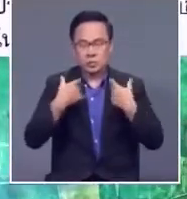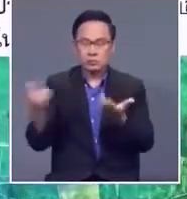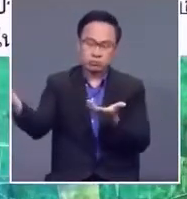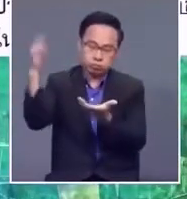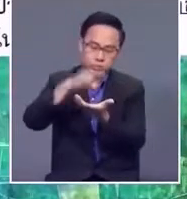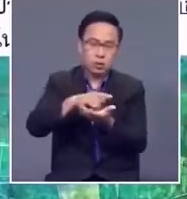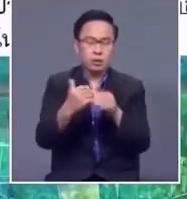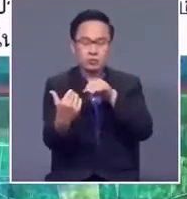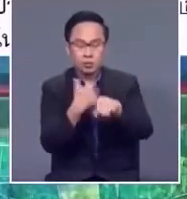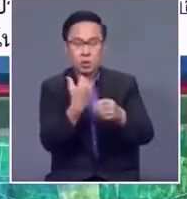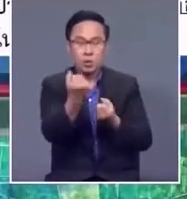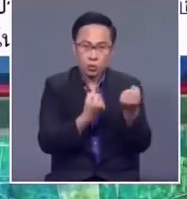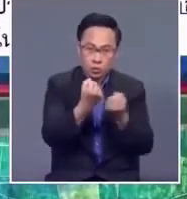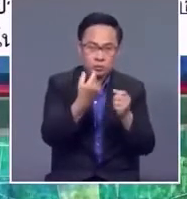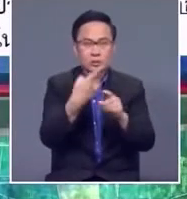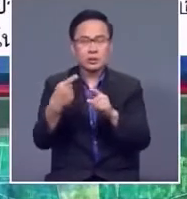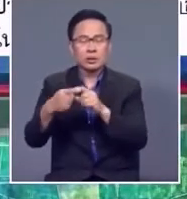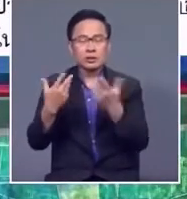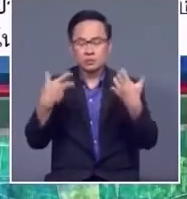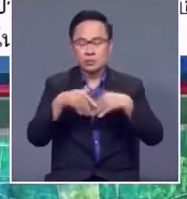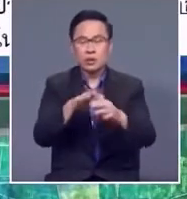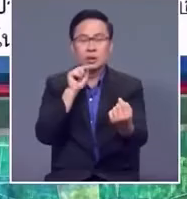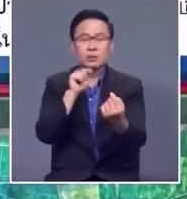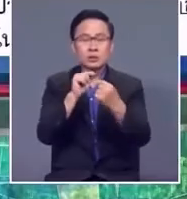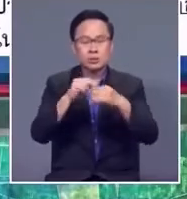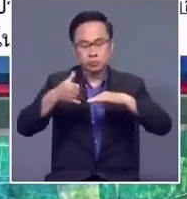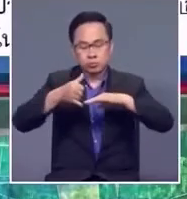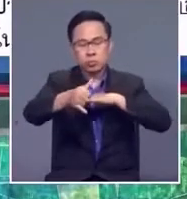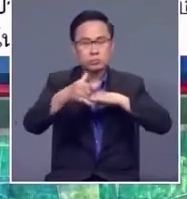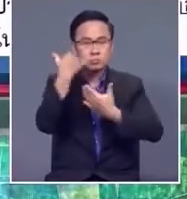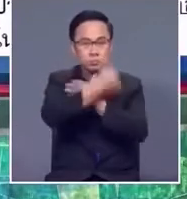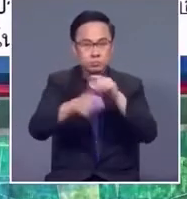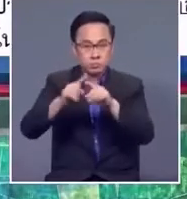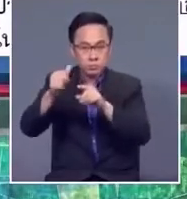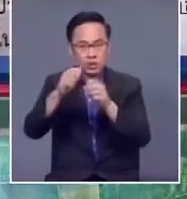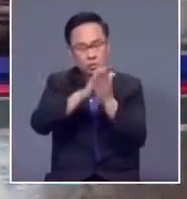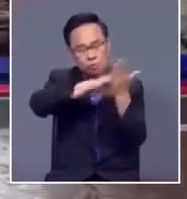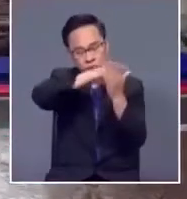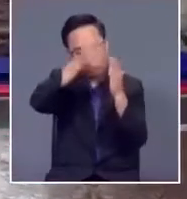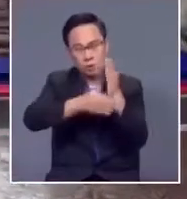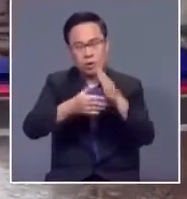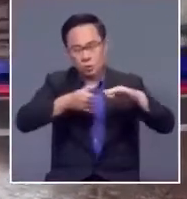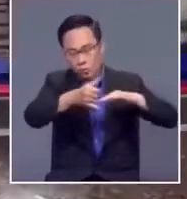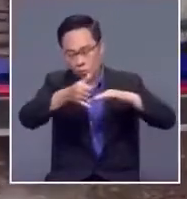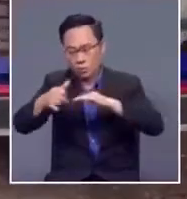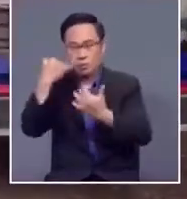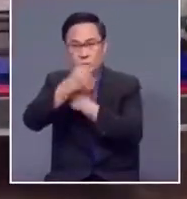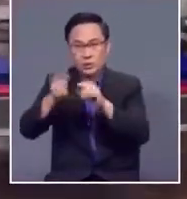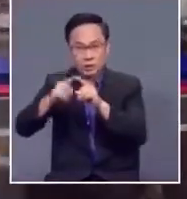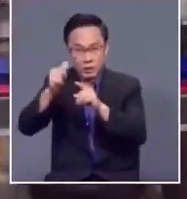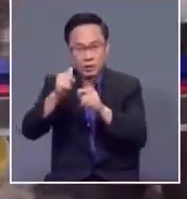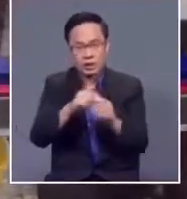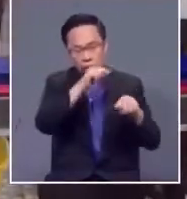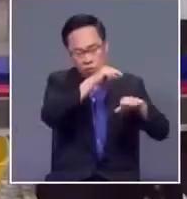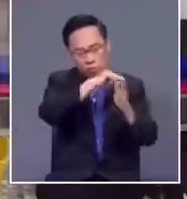าศที่เชื่อมโยงสู่ประเทศเพื่อนบ้านรวมทั้งมีด่านชายแดนถึง8ด่านจุดผ่อนปรน21จุดและมีเขตเศรษฐกิจพิเศษชาย